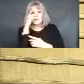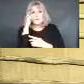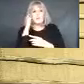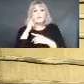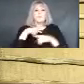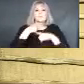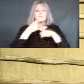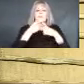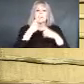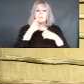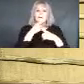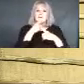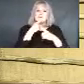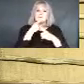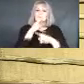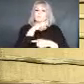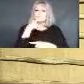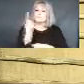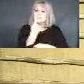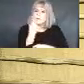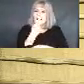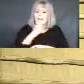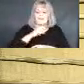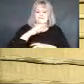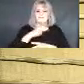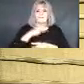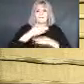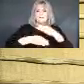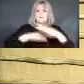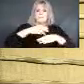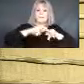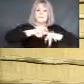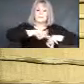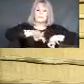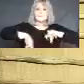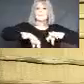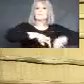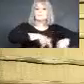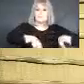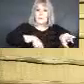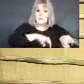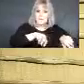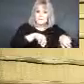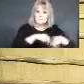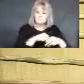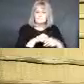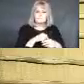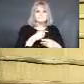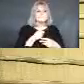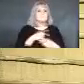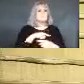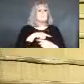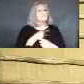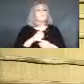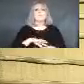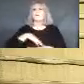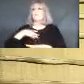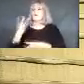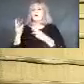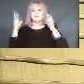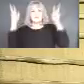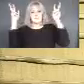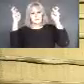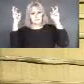wees en mag ons dan afsak en daai branders begin ry, want daai branders is hier om ons, al sien ons dit nie. Maar kom ons kom by 'n ander